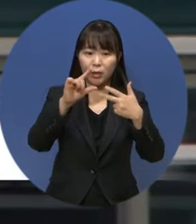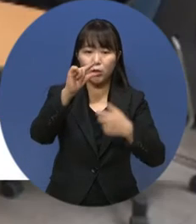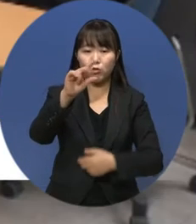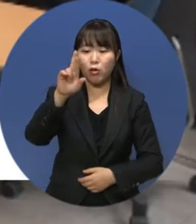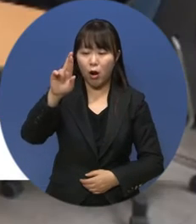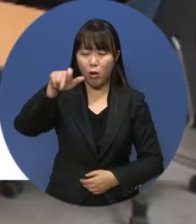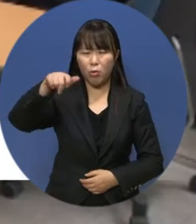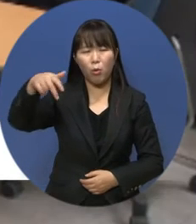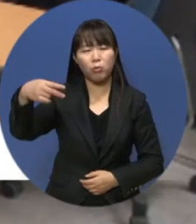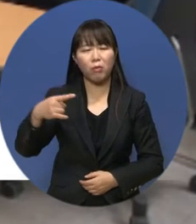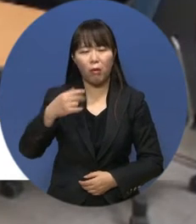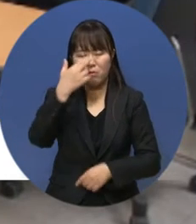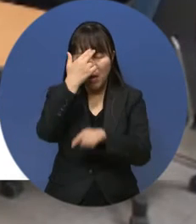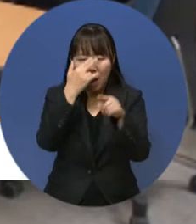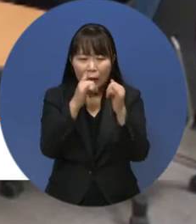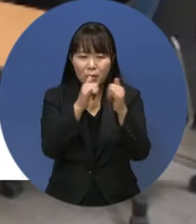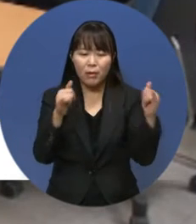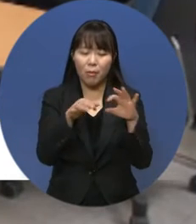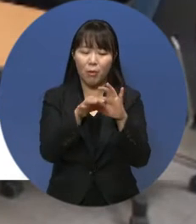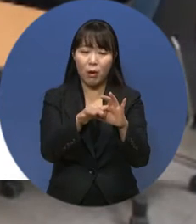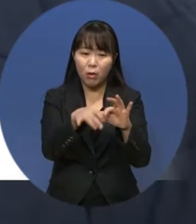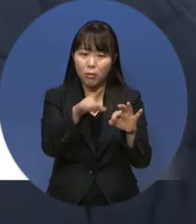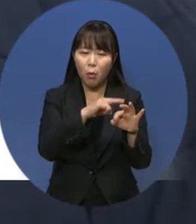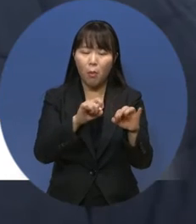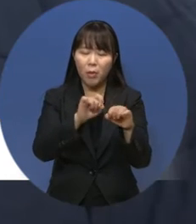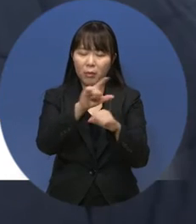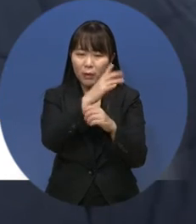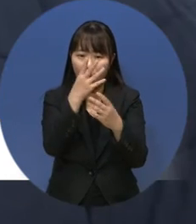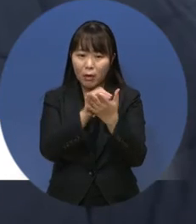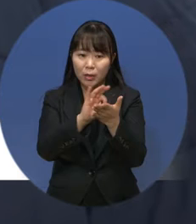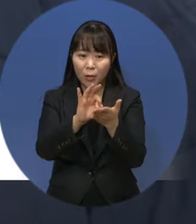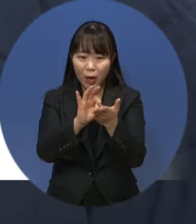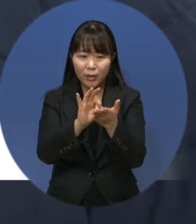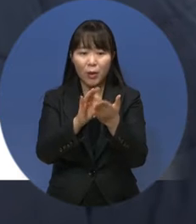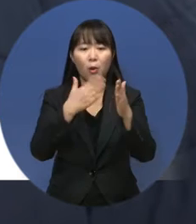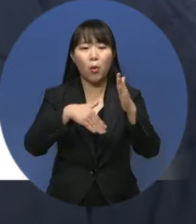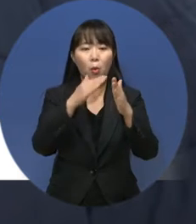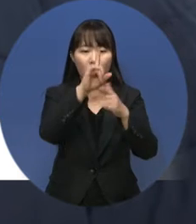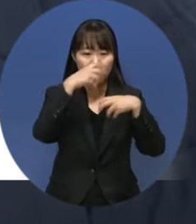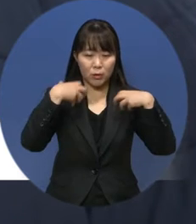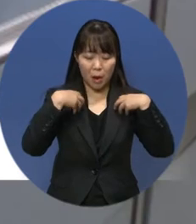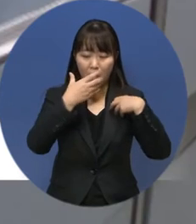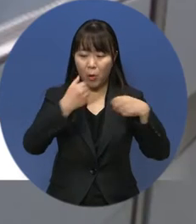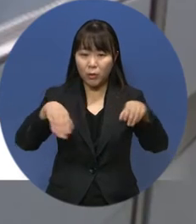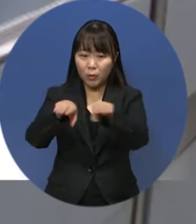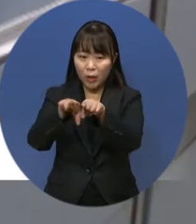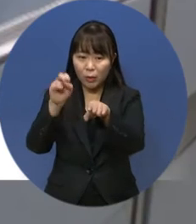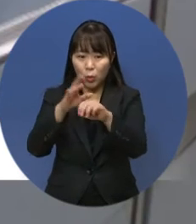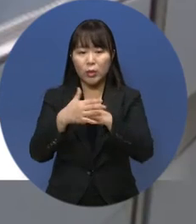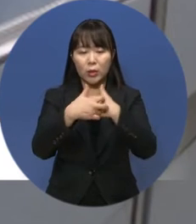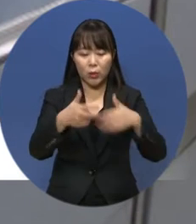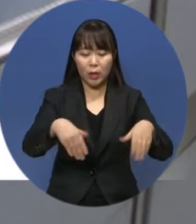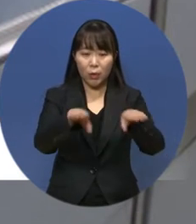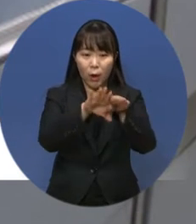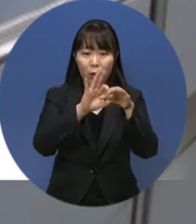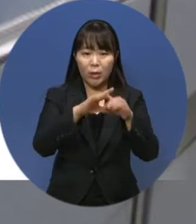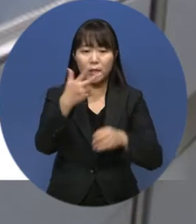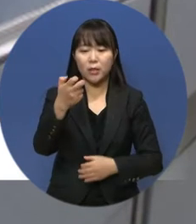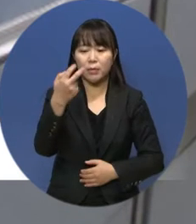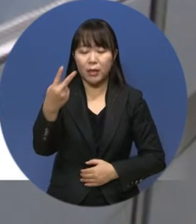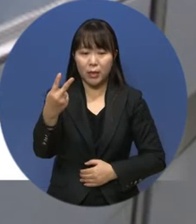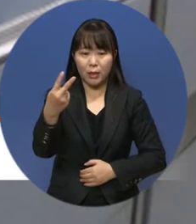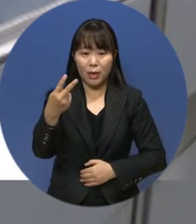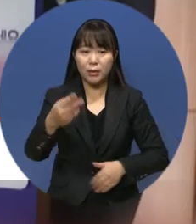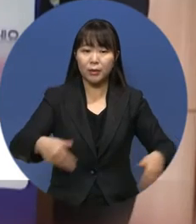코드 사용이 어려운 디지털 취약계층이 주로 이용하는 공공청사 와 복지시설 의료기관 등 일은 도개